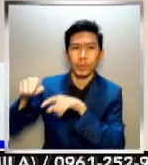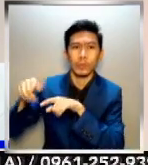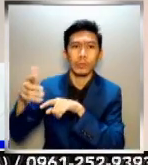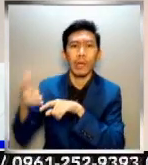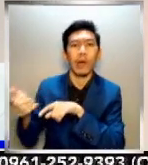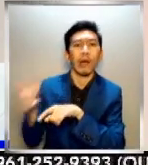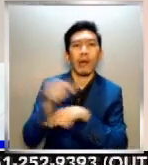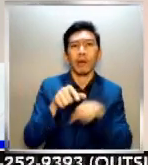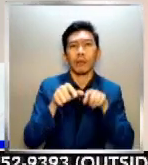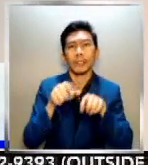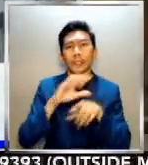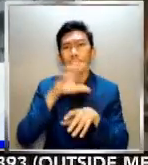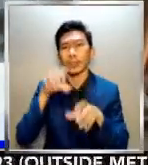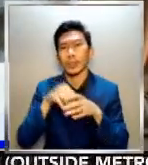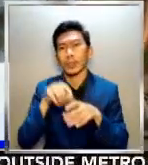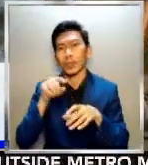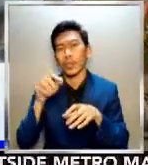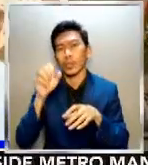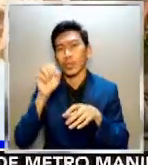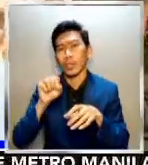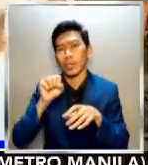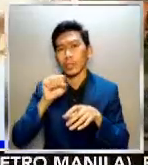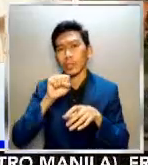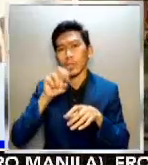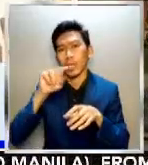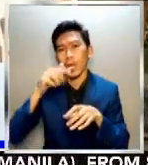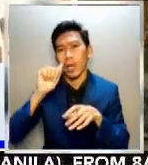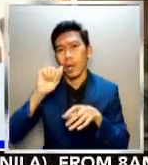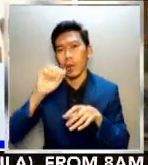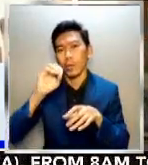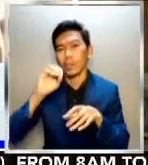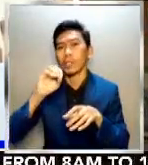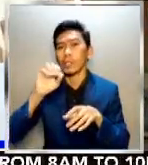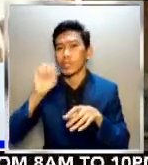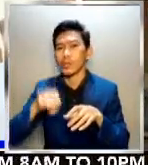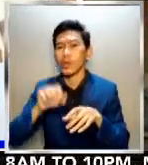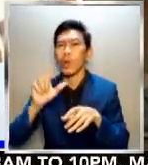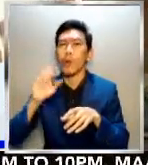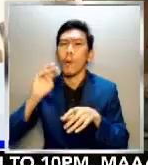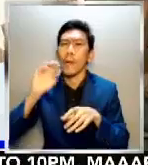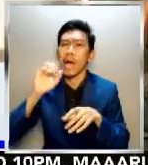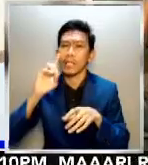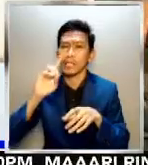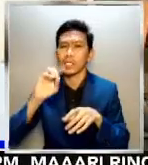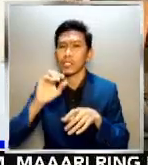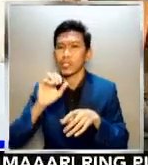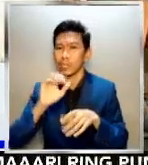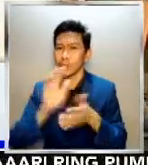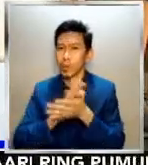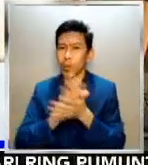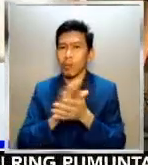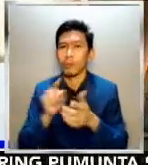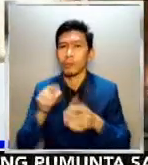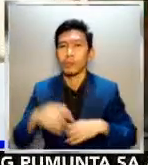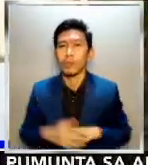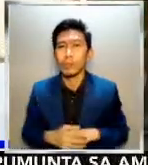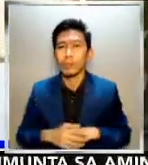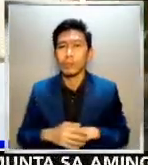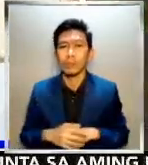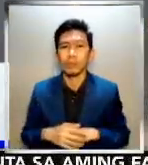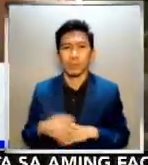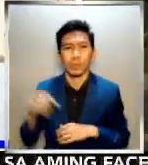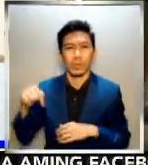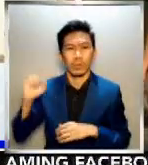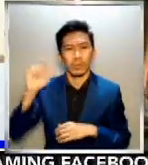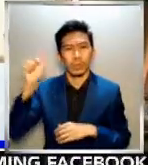del Sur, Lumad School. Kailanman ang rehimeng ito ay hindi nagpakita